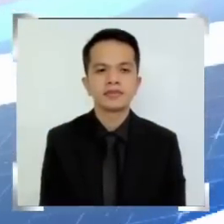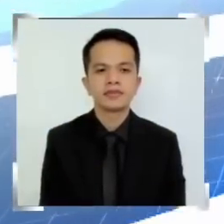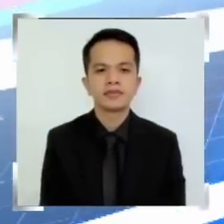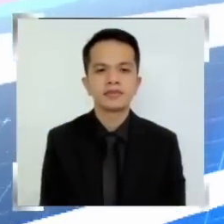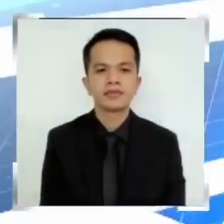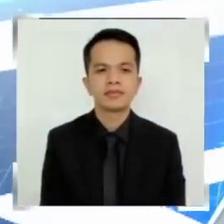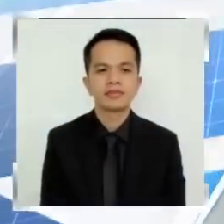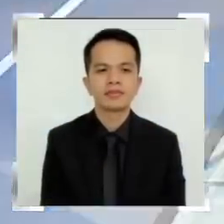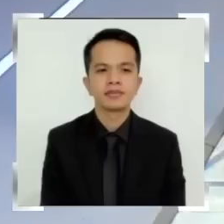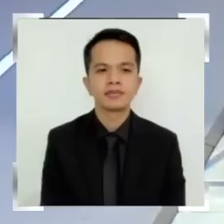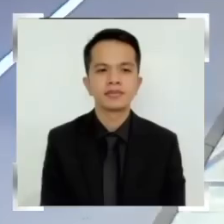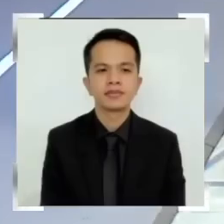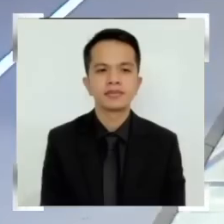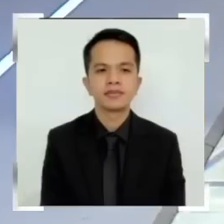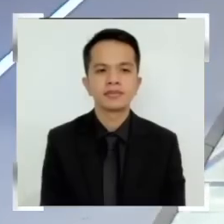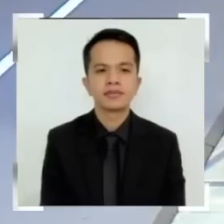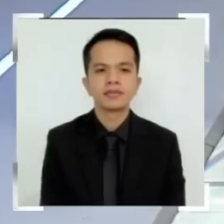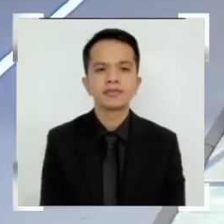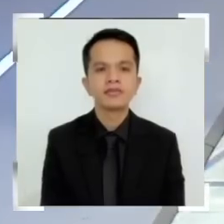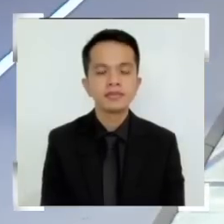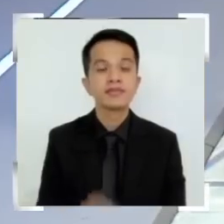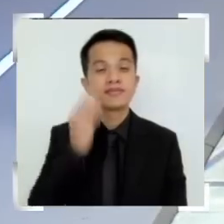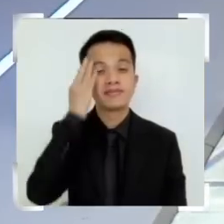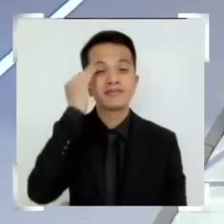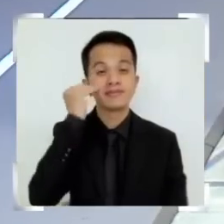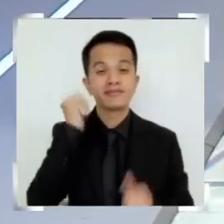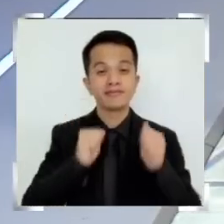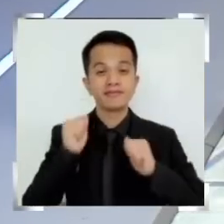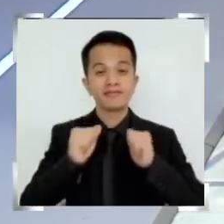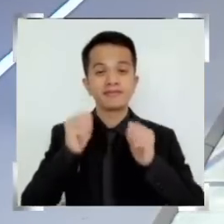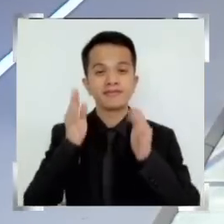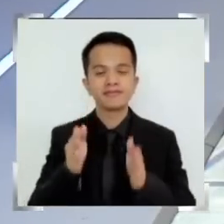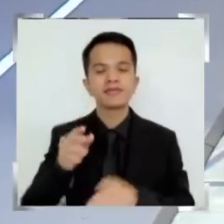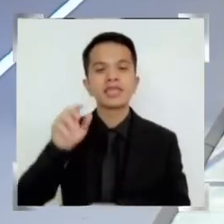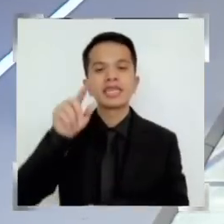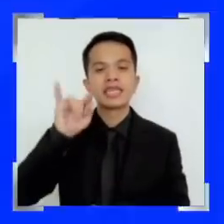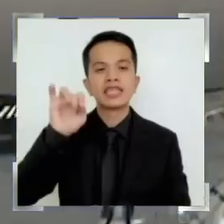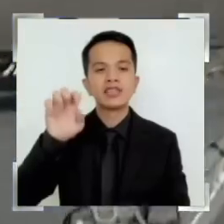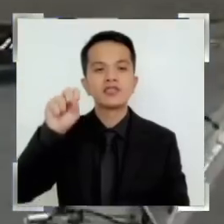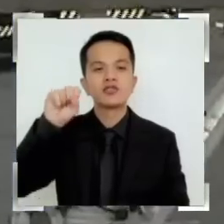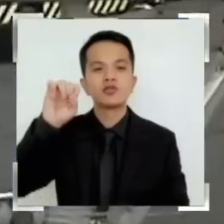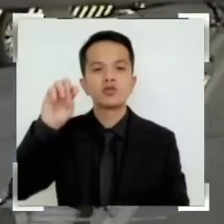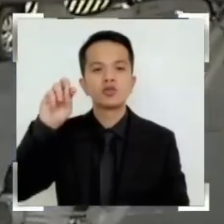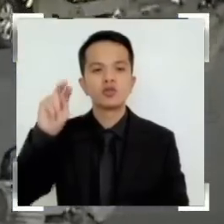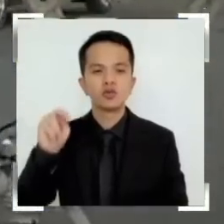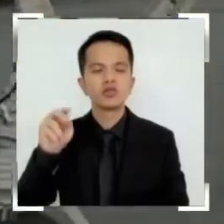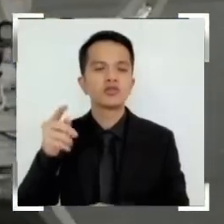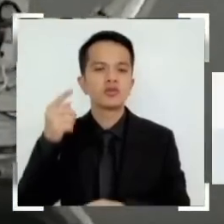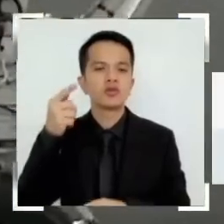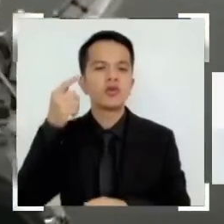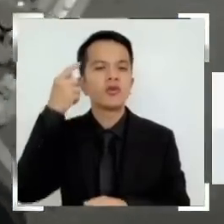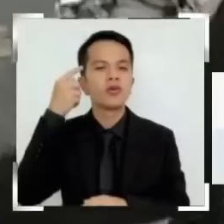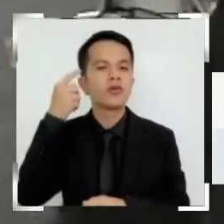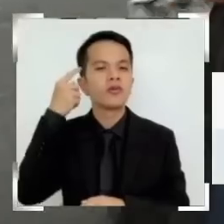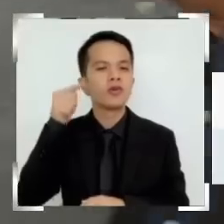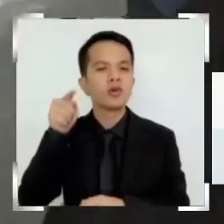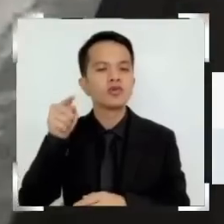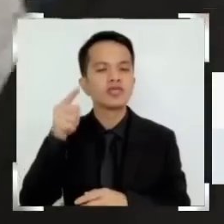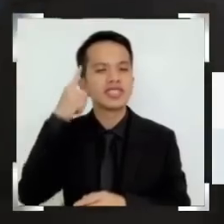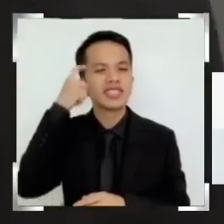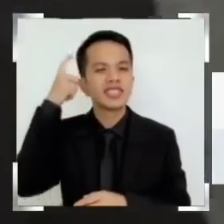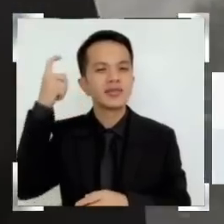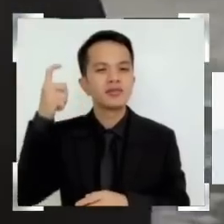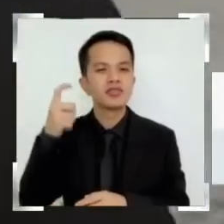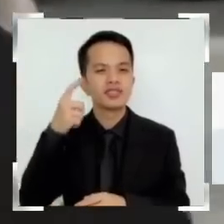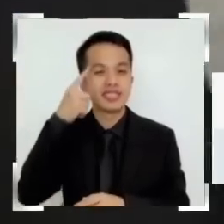Nasa Pilipinas ngayon ang Korean actor and singer na si Lee Seung-gi. Para yan sa kanyang The Dreamer's Dream Tour